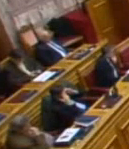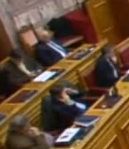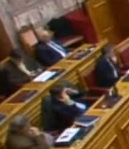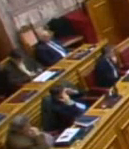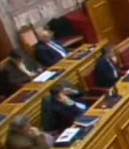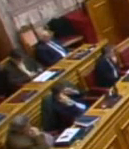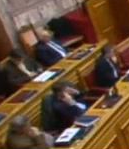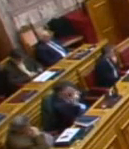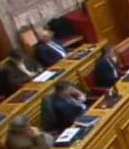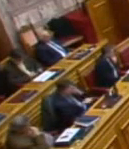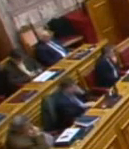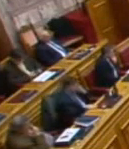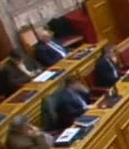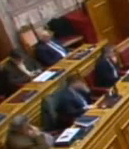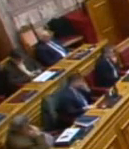Εντάξει.